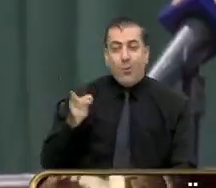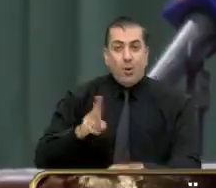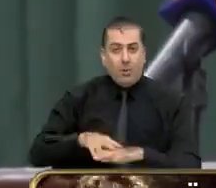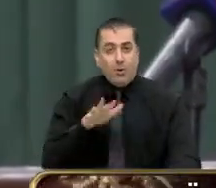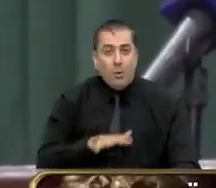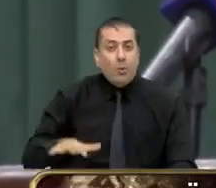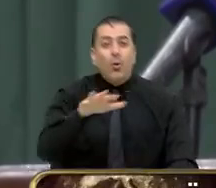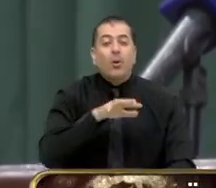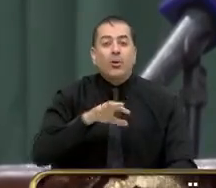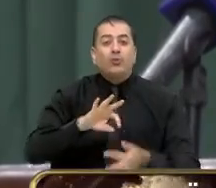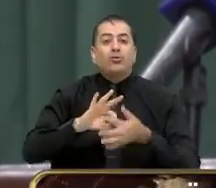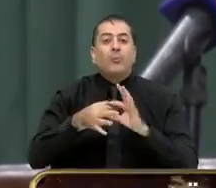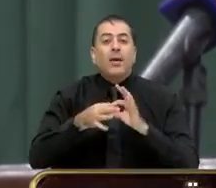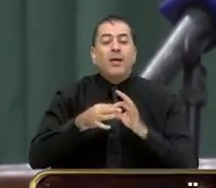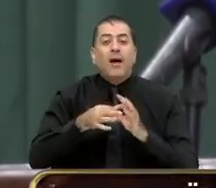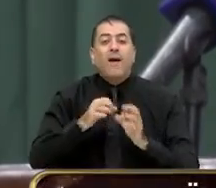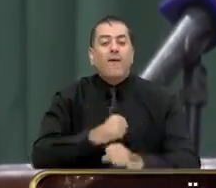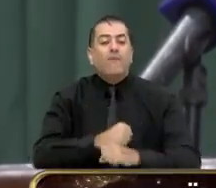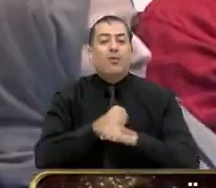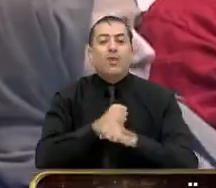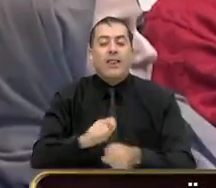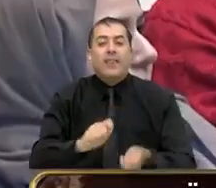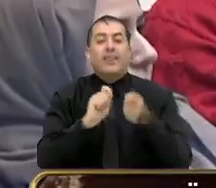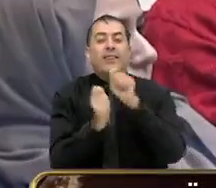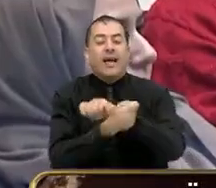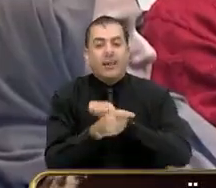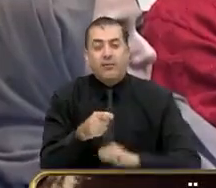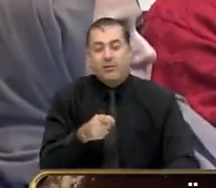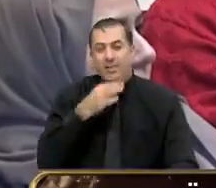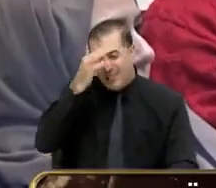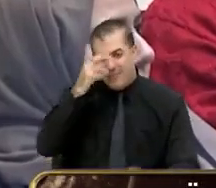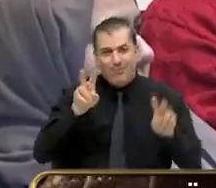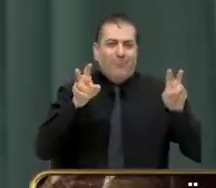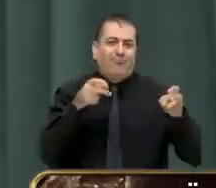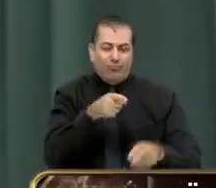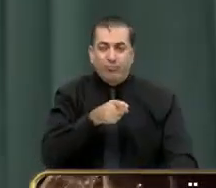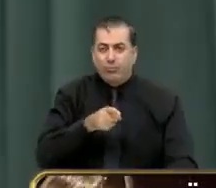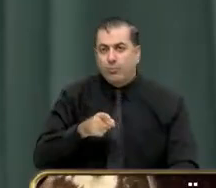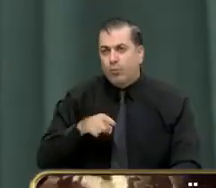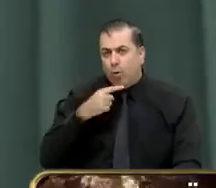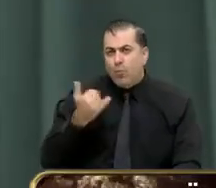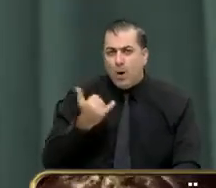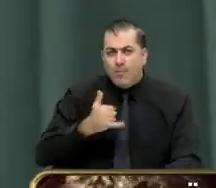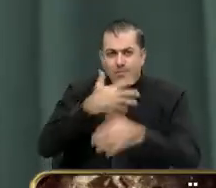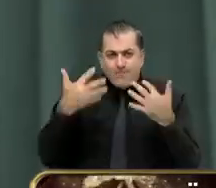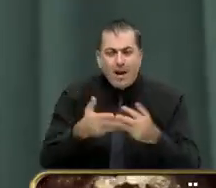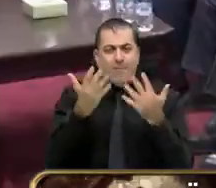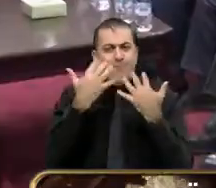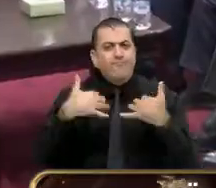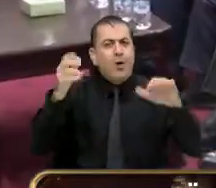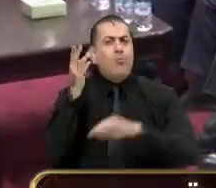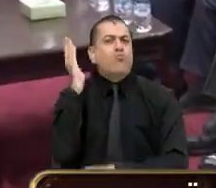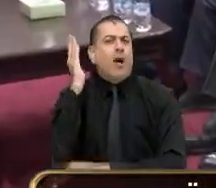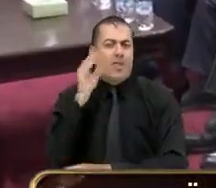الذي اتخذته جمعية فرسان التغيير للتنمية السياسية وتطوير المجتمع المدني نصرة للأشقاء في